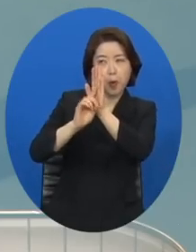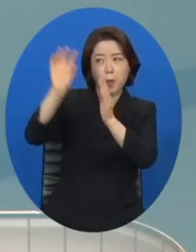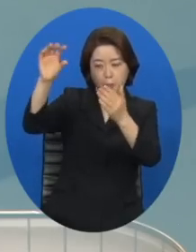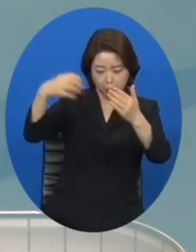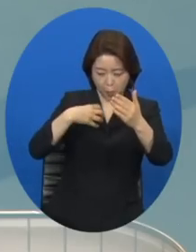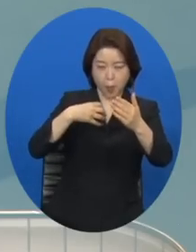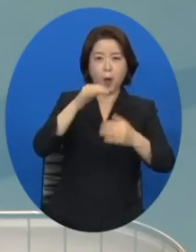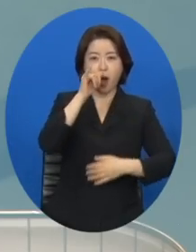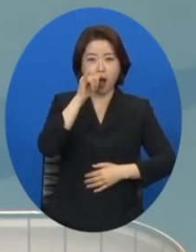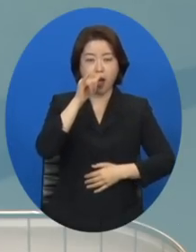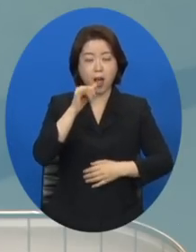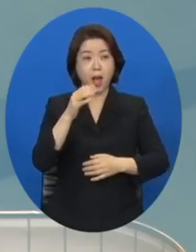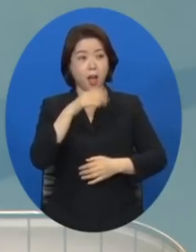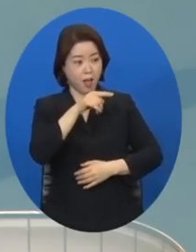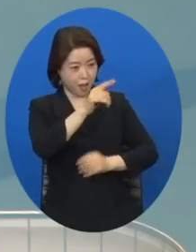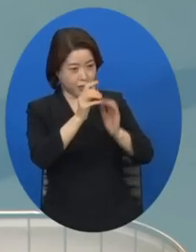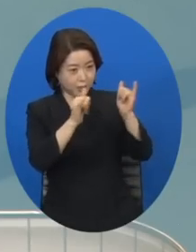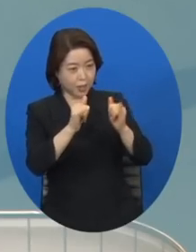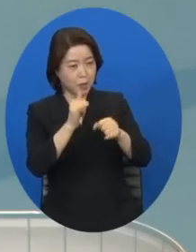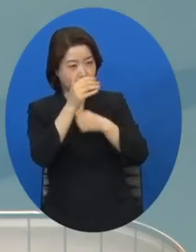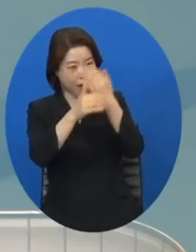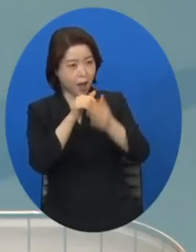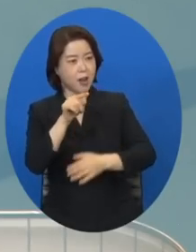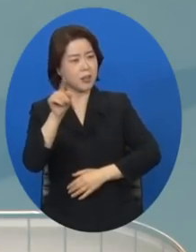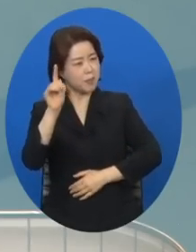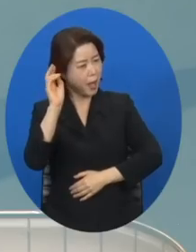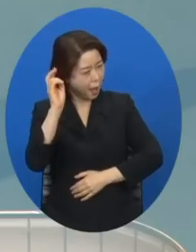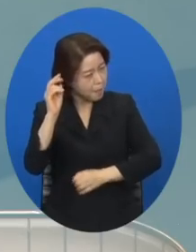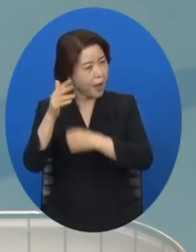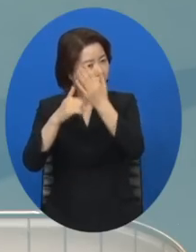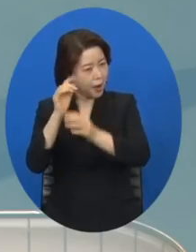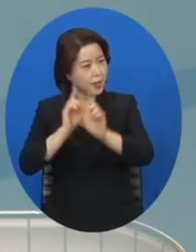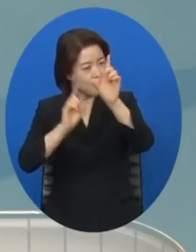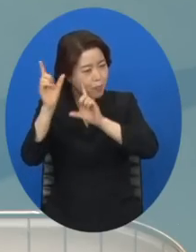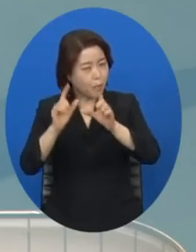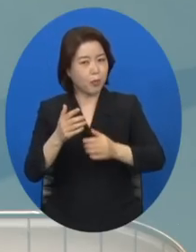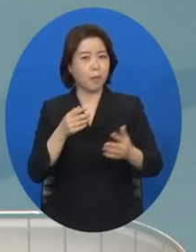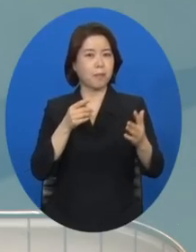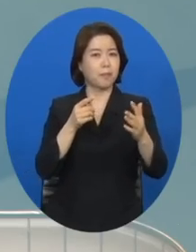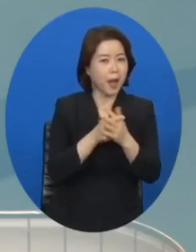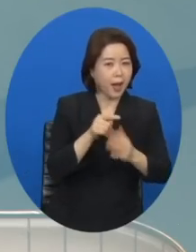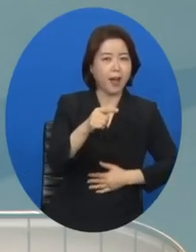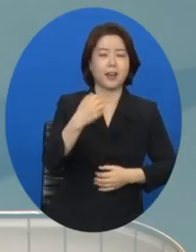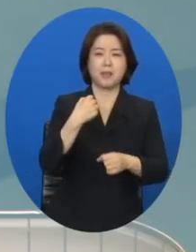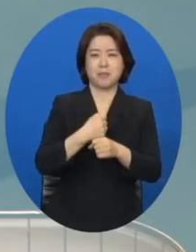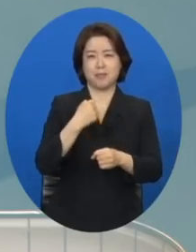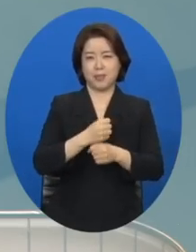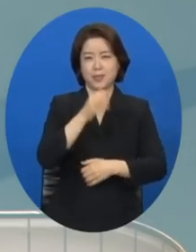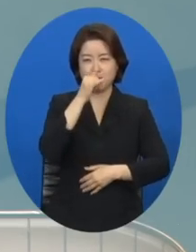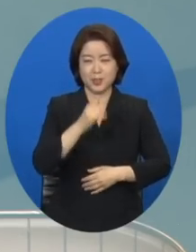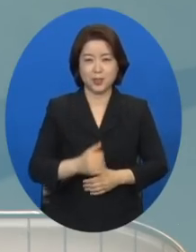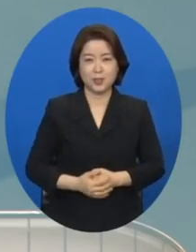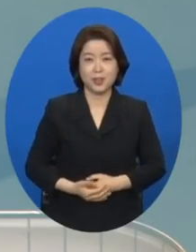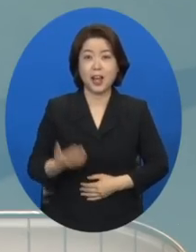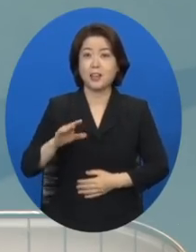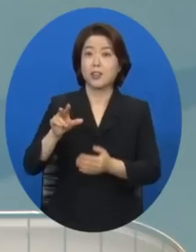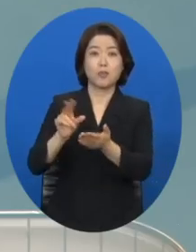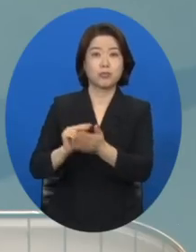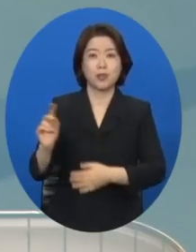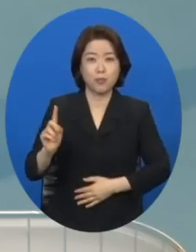사람을 보면 하나님이 어떤 분이신 거는 알 수 있도록 우리 지음받은 겁니다 그런데 문제가 뭐냐면